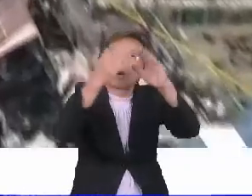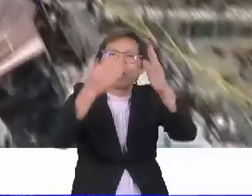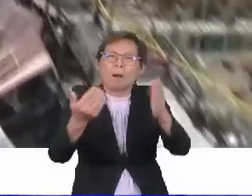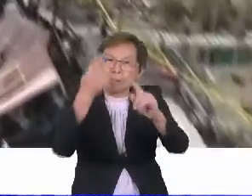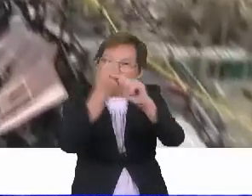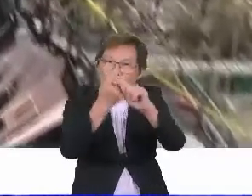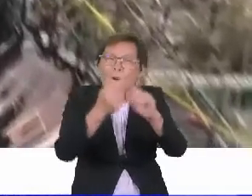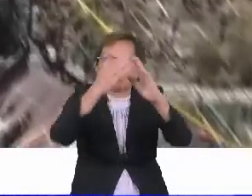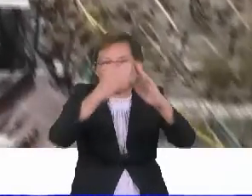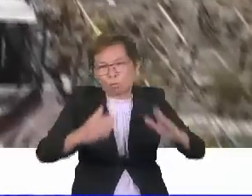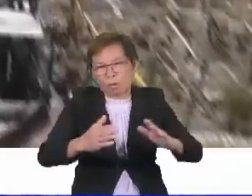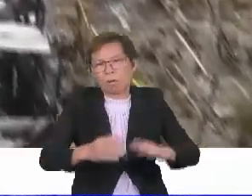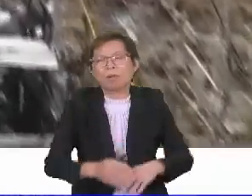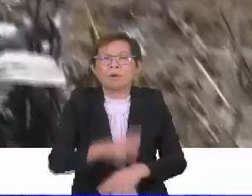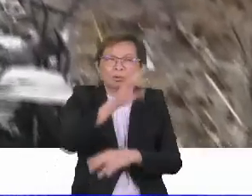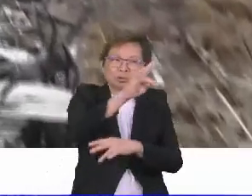sebanyak 70.000